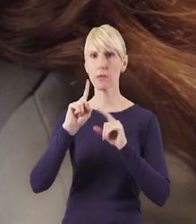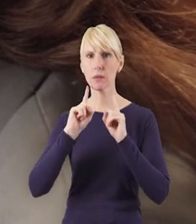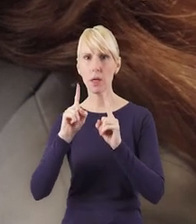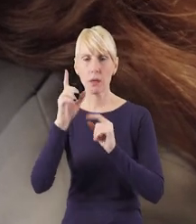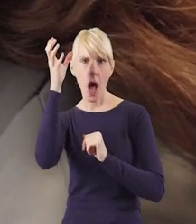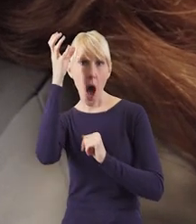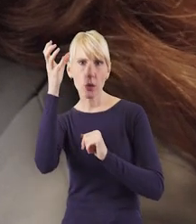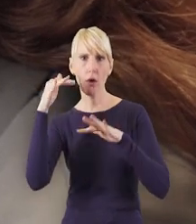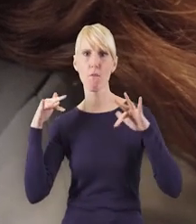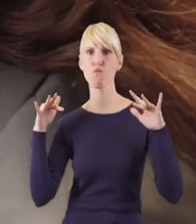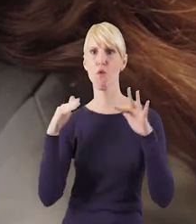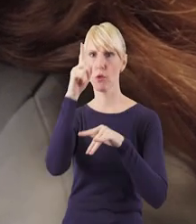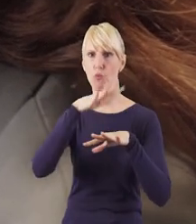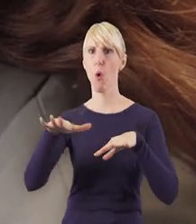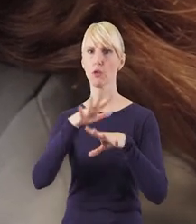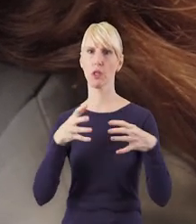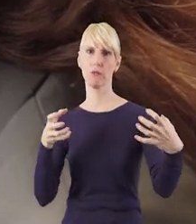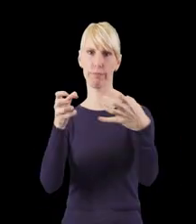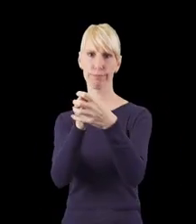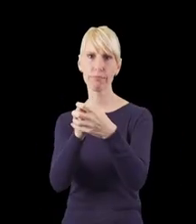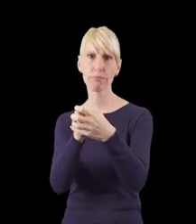zaskarbiły autorytet i wpływ w społeczeństwie.